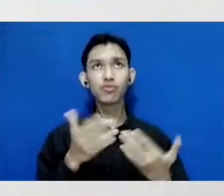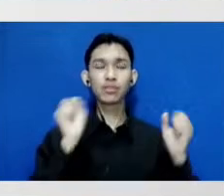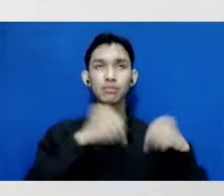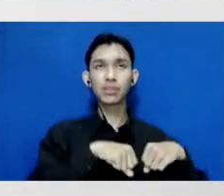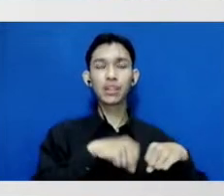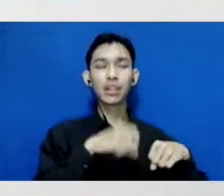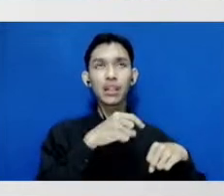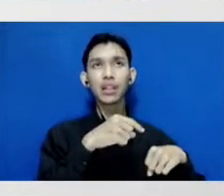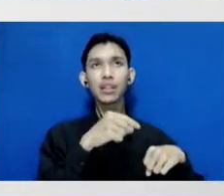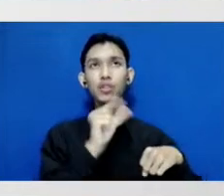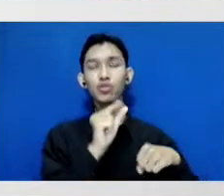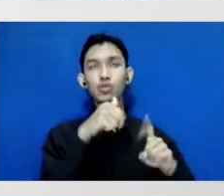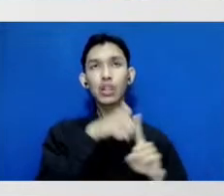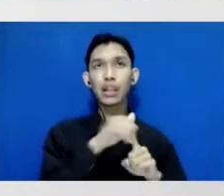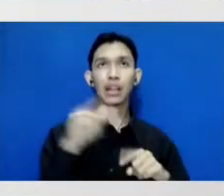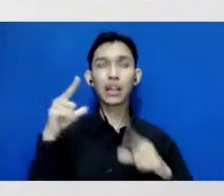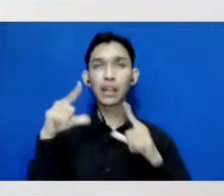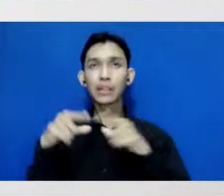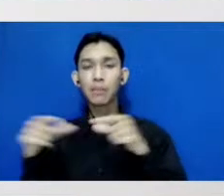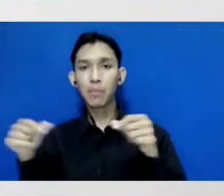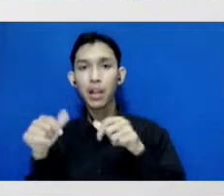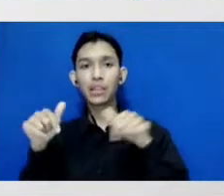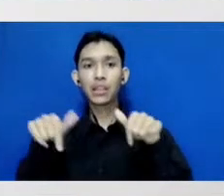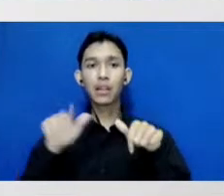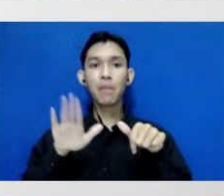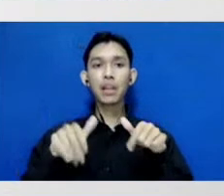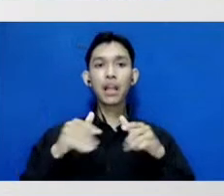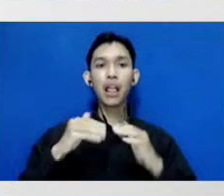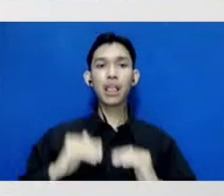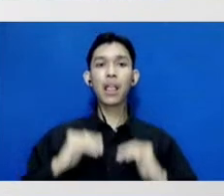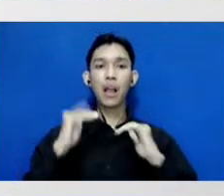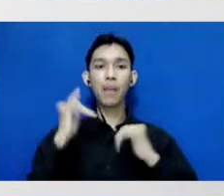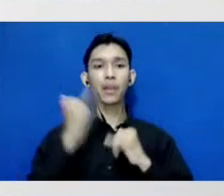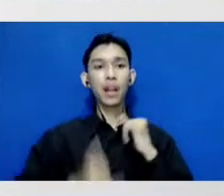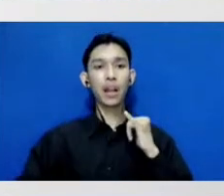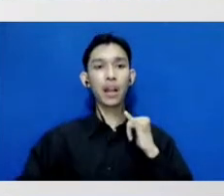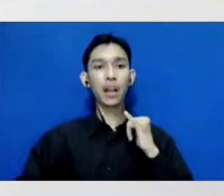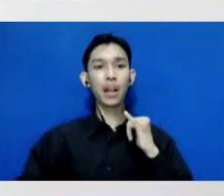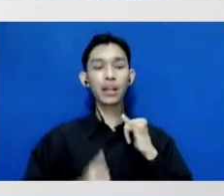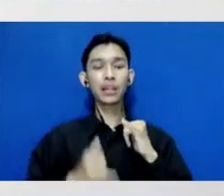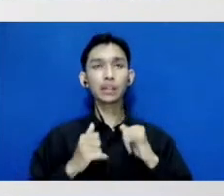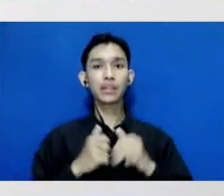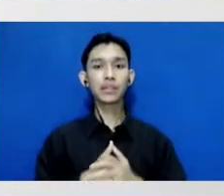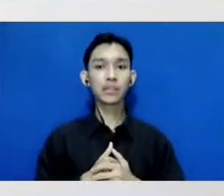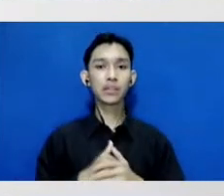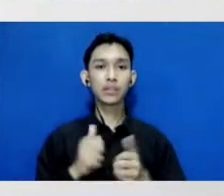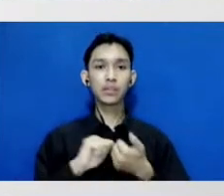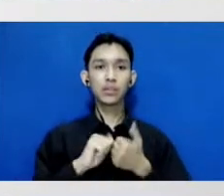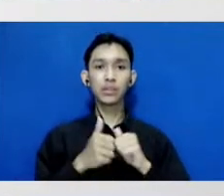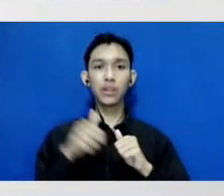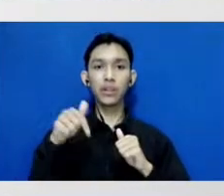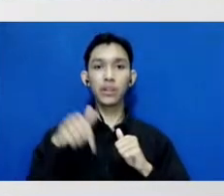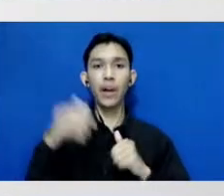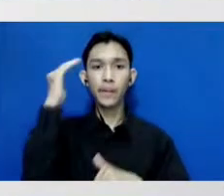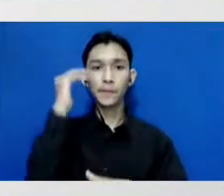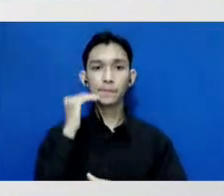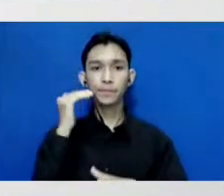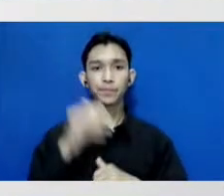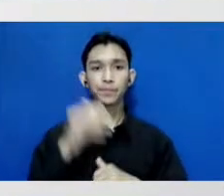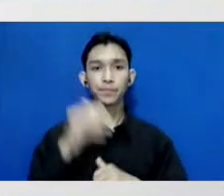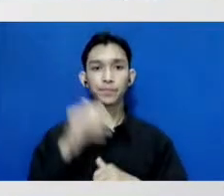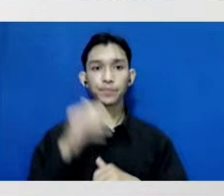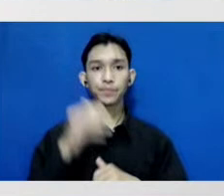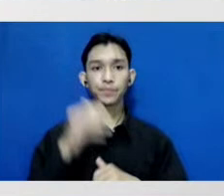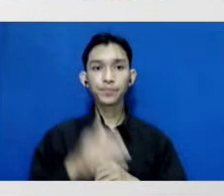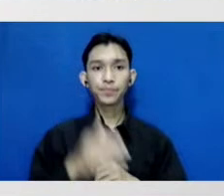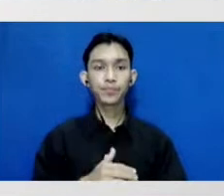tahap terakhir dari adopsi adequacy arrangement dengan Republik Korea, dan juga negosiasi dengan negara lain sedang berlangsung.